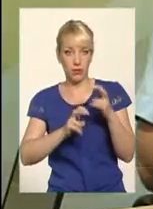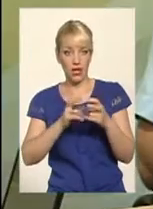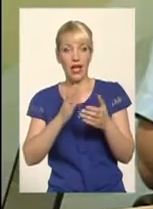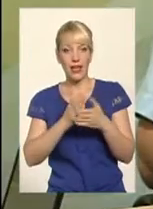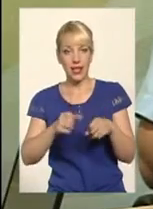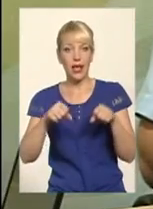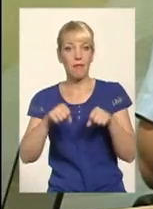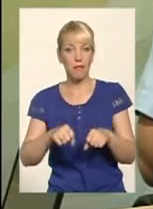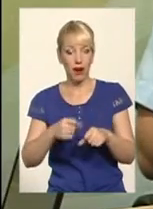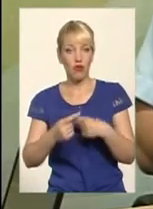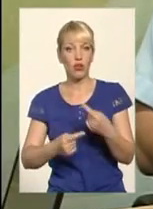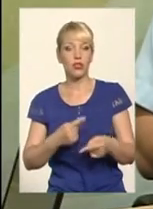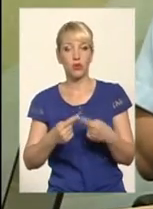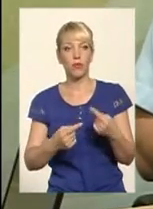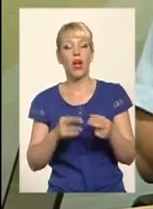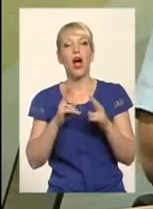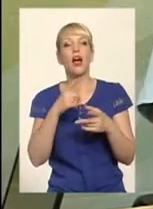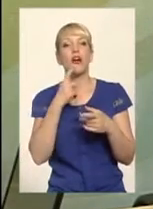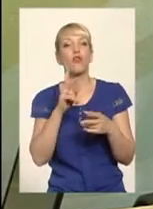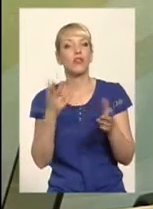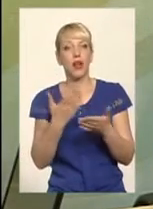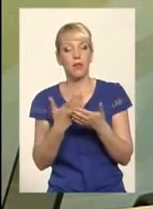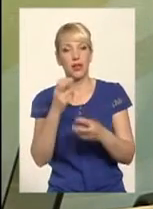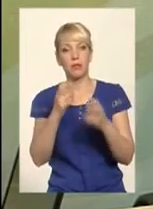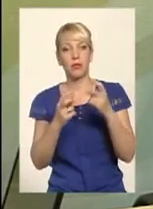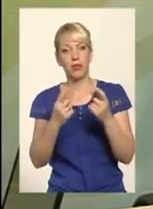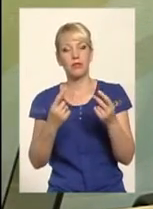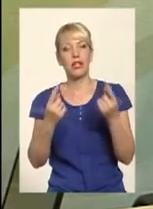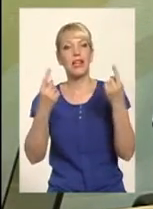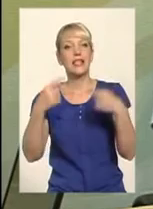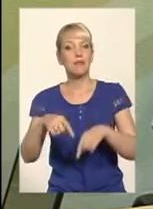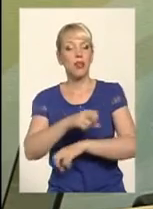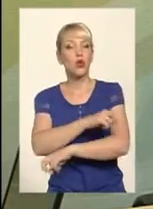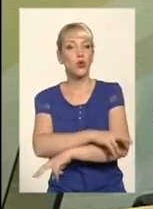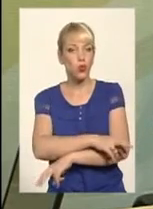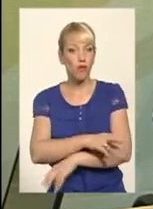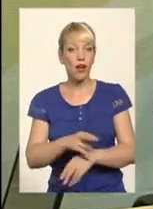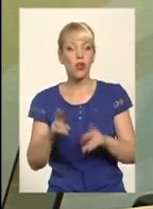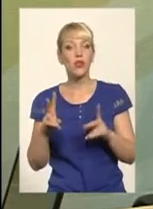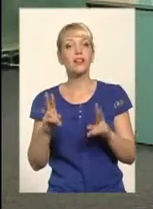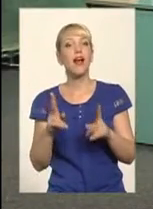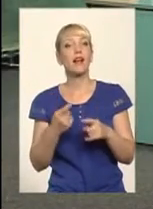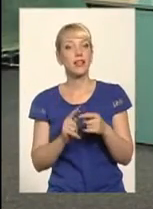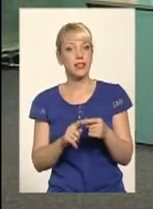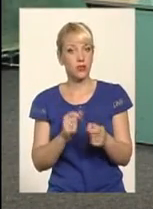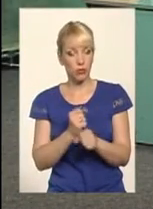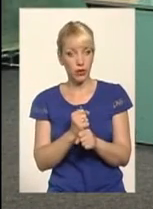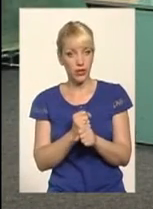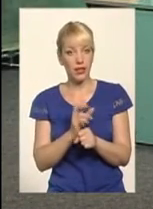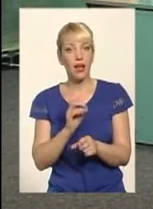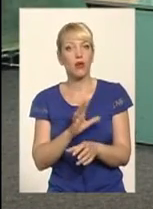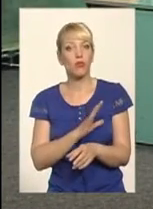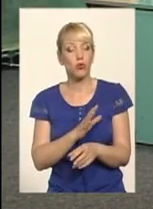як в випадках, коли, наприклад, підприємство збанкрутувало, тоді що виходить? Держава має платити. Тому тут, я вважаю, треба внести зміни і сказати, що це все